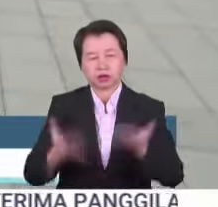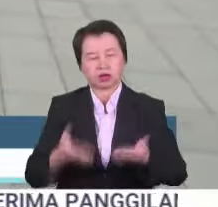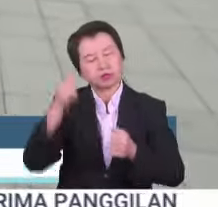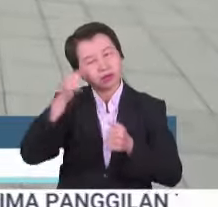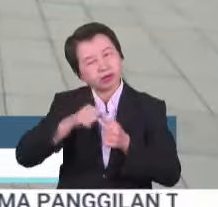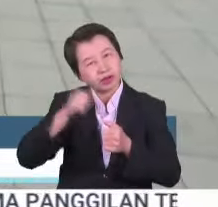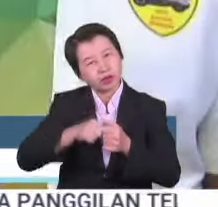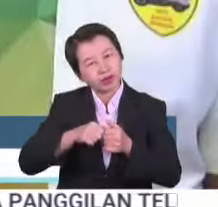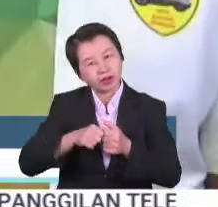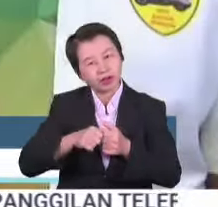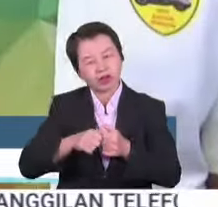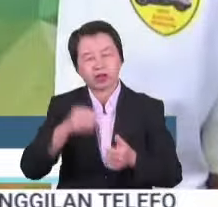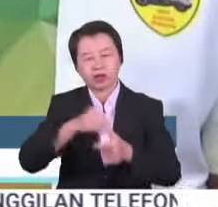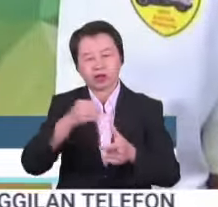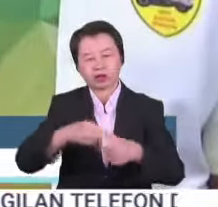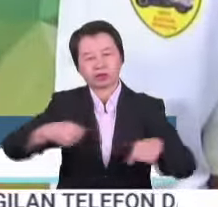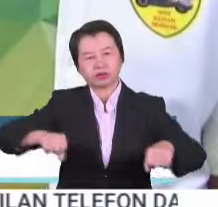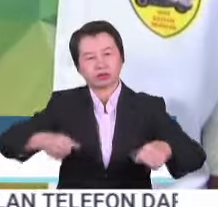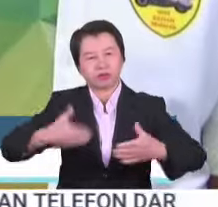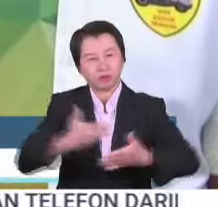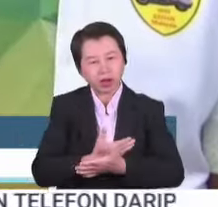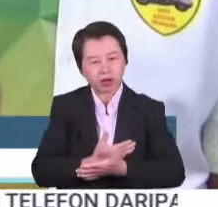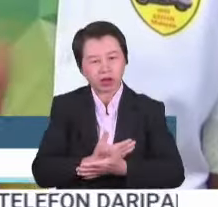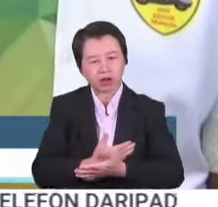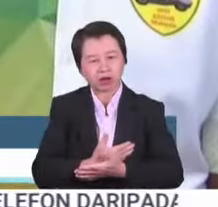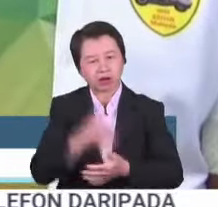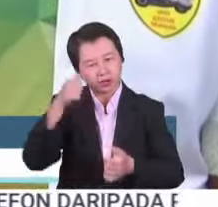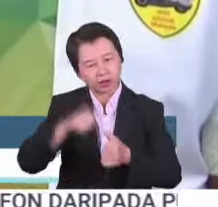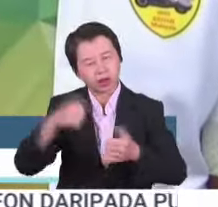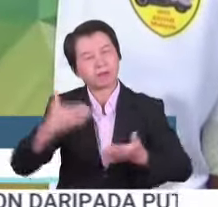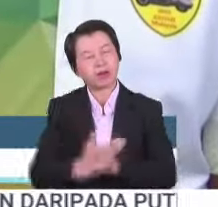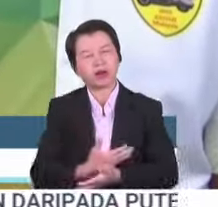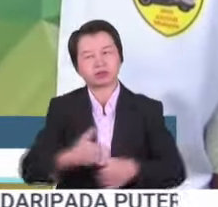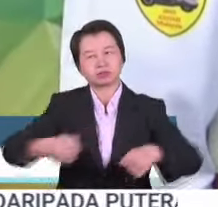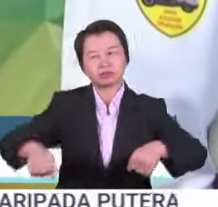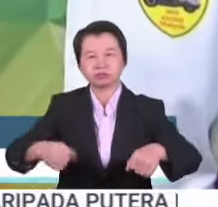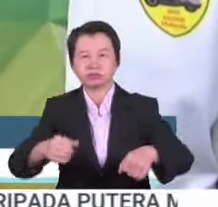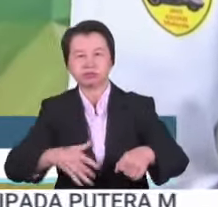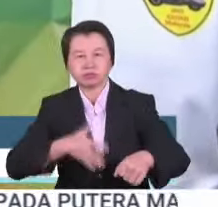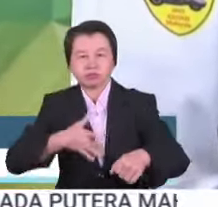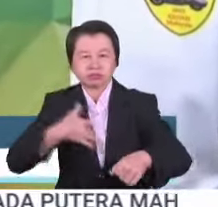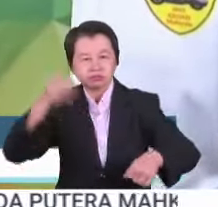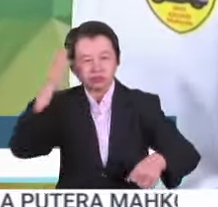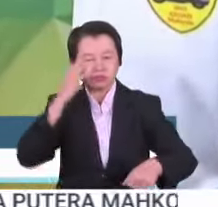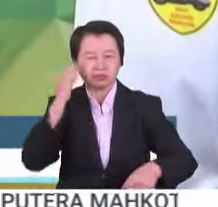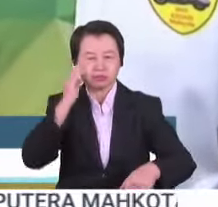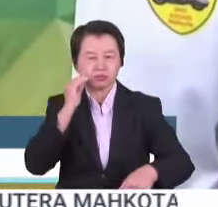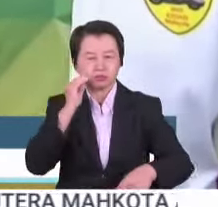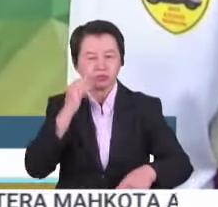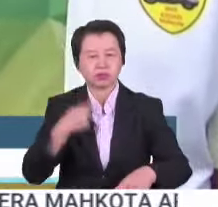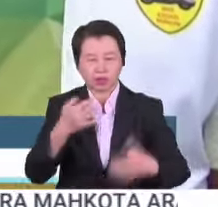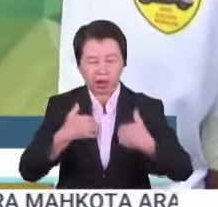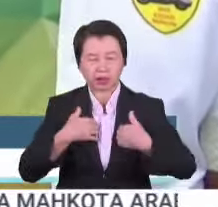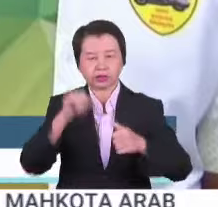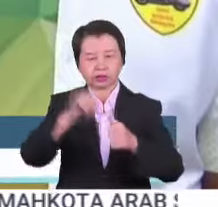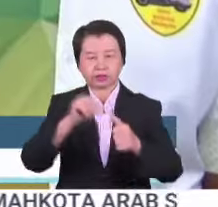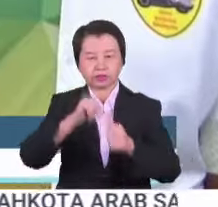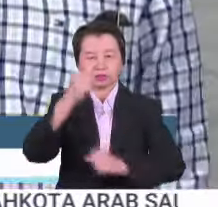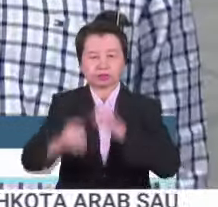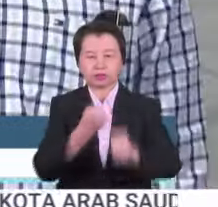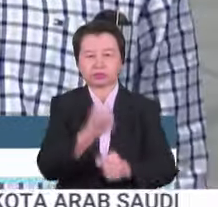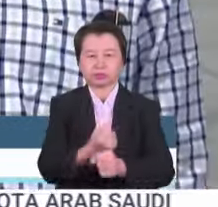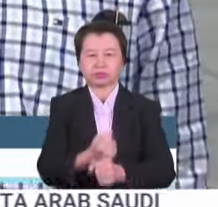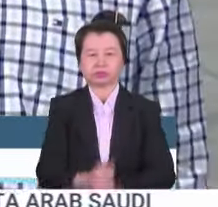kenangan sama ada bagi Rider yang baru tu kenangan yang baru jadi kita adakan titiap